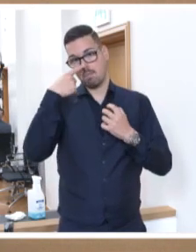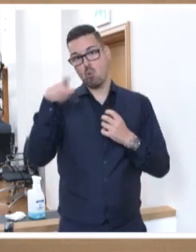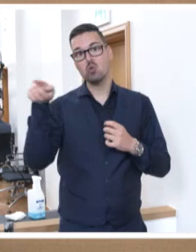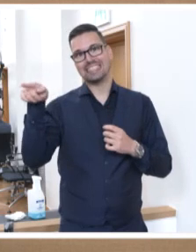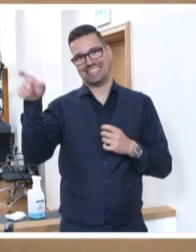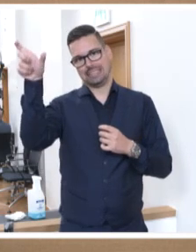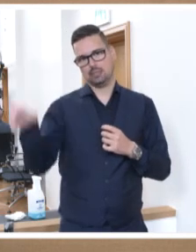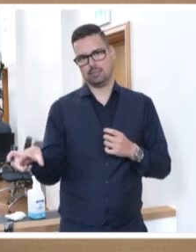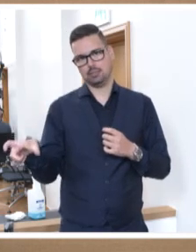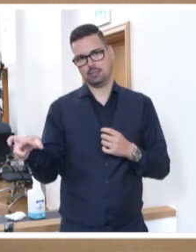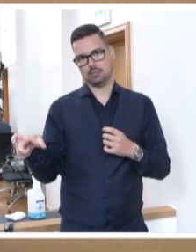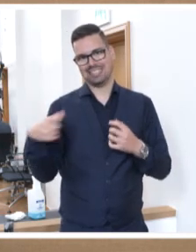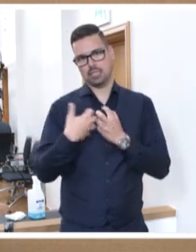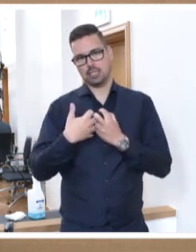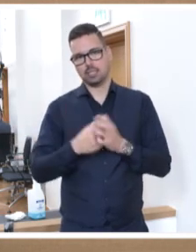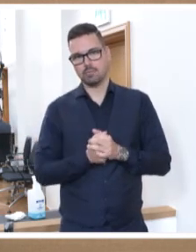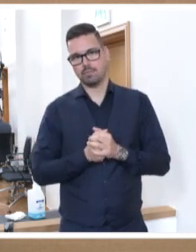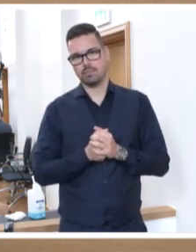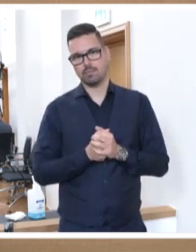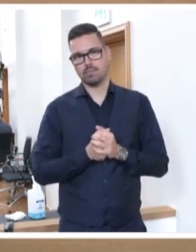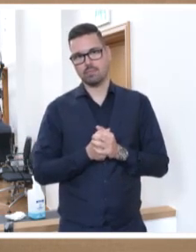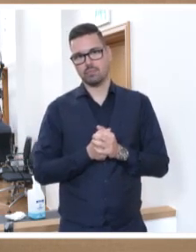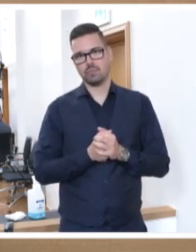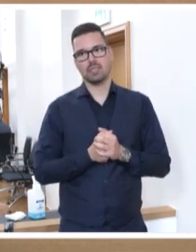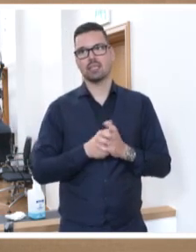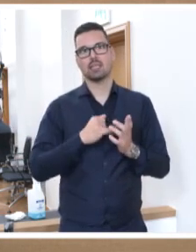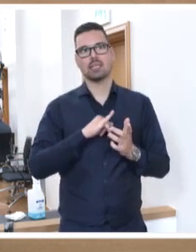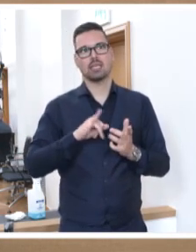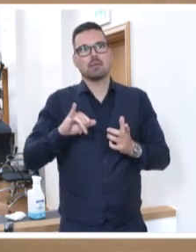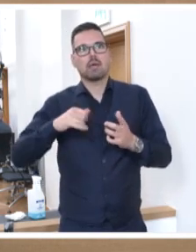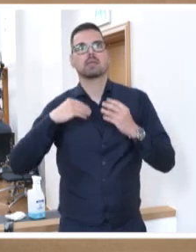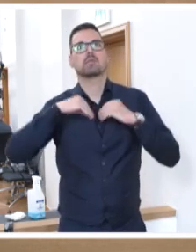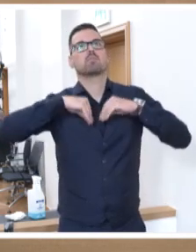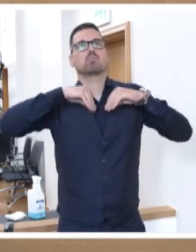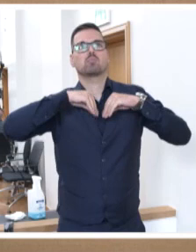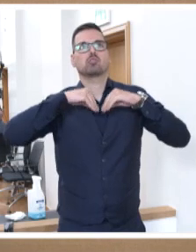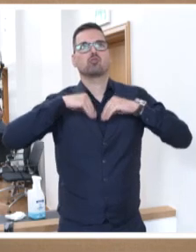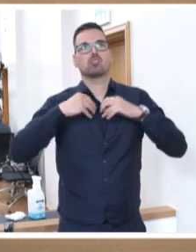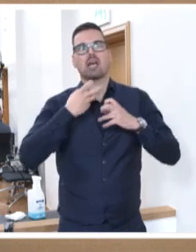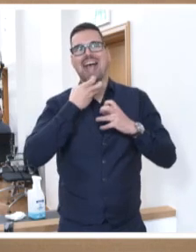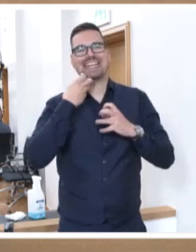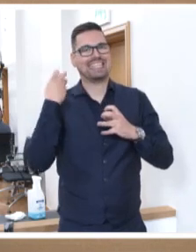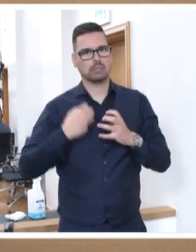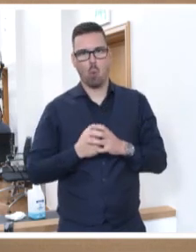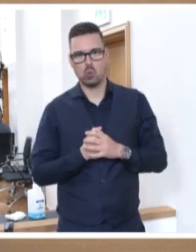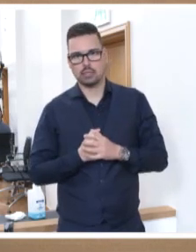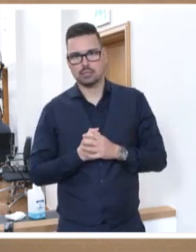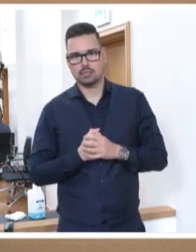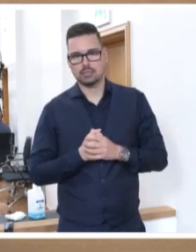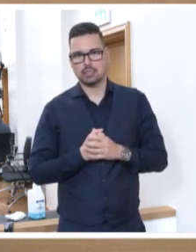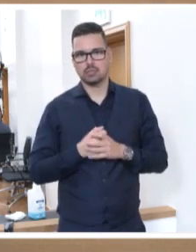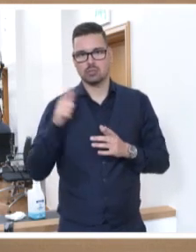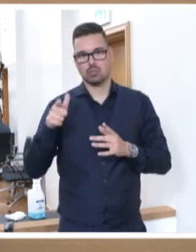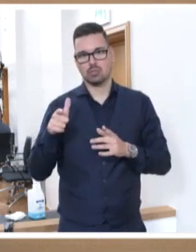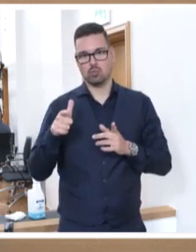Krieg. Es hat von jeher Sinn gemacht, sich mit der Psyche von Aggressoren und deren